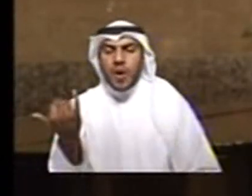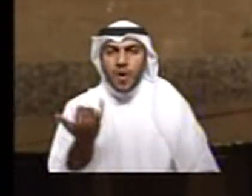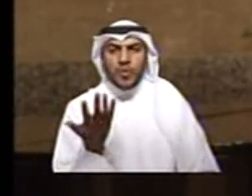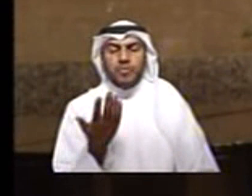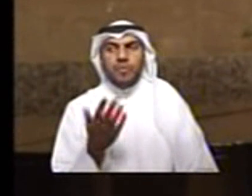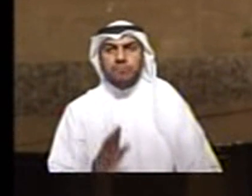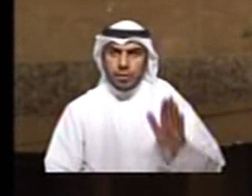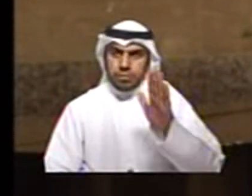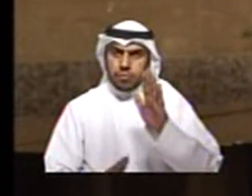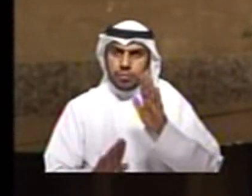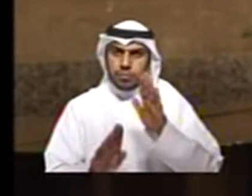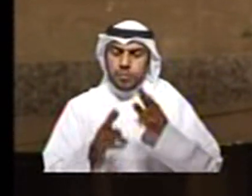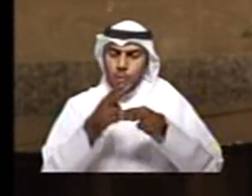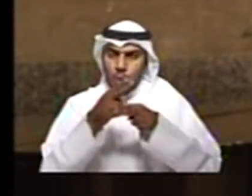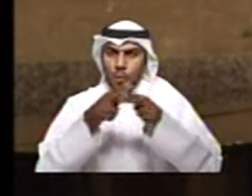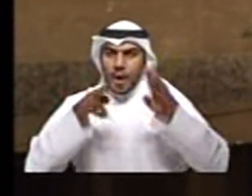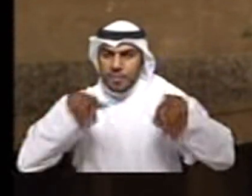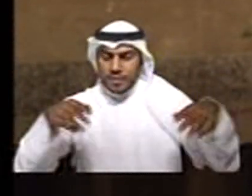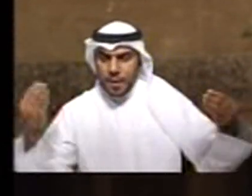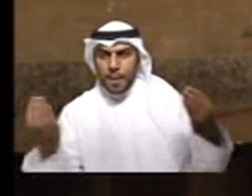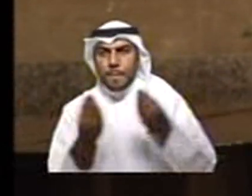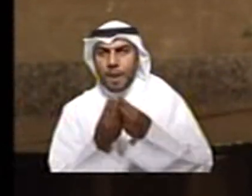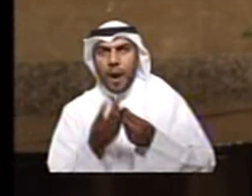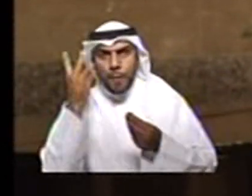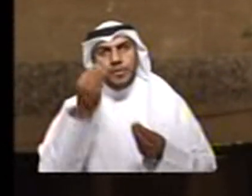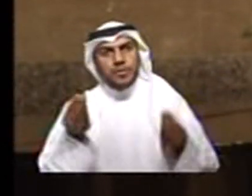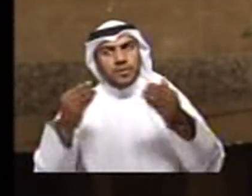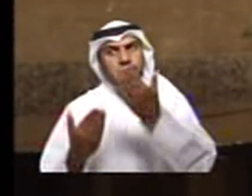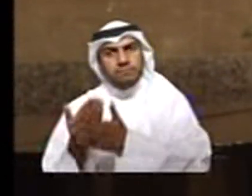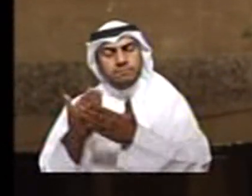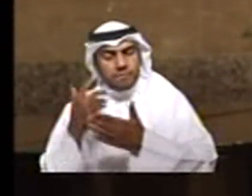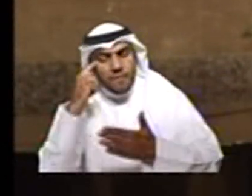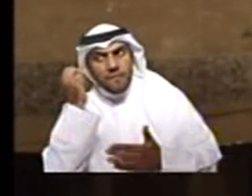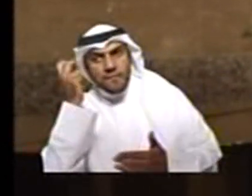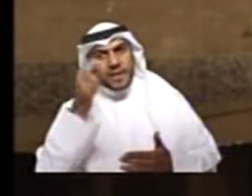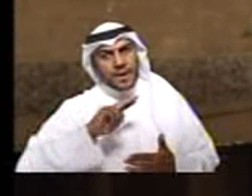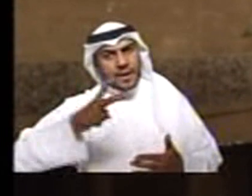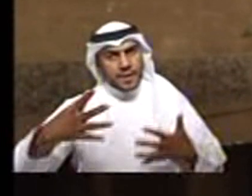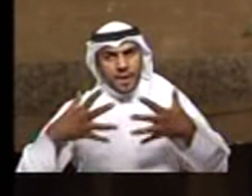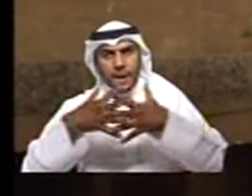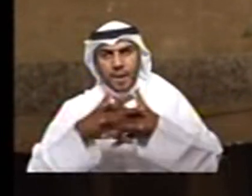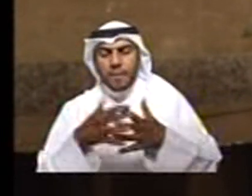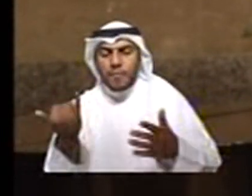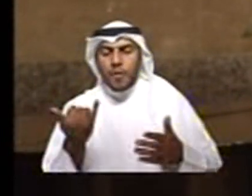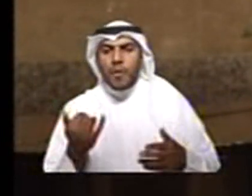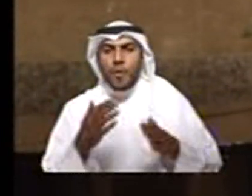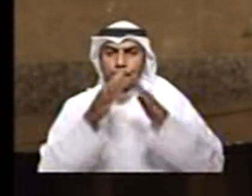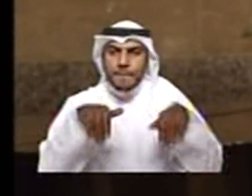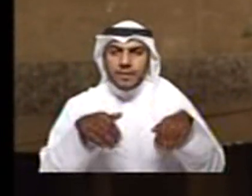الالتزام التنموي الذي يعد حجر الأساس في الالتزام السياسي للقادة بتحقيق الأمن الاجتماعي